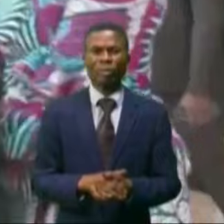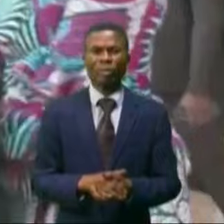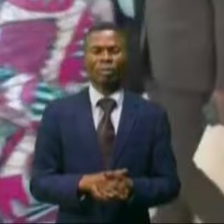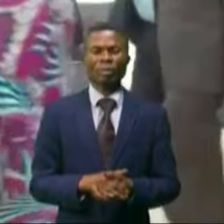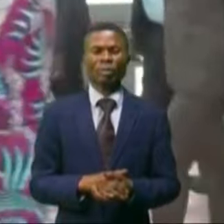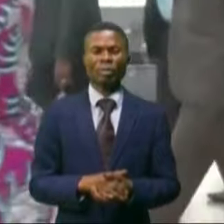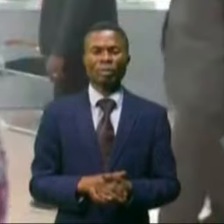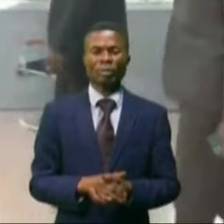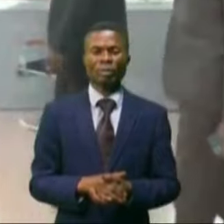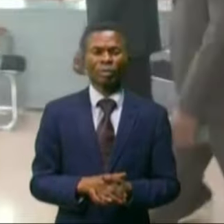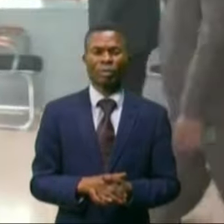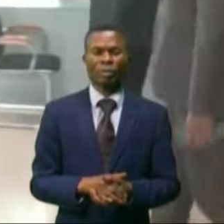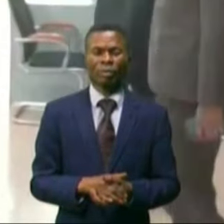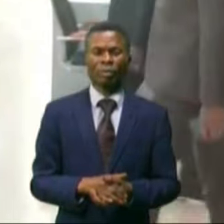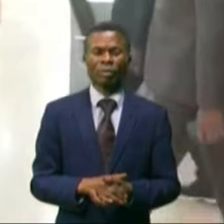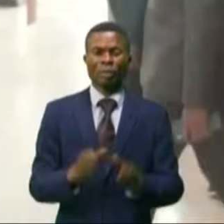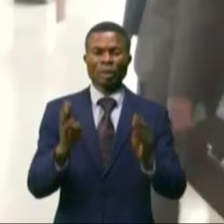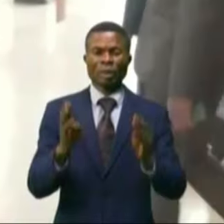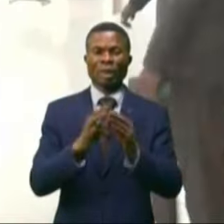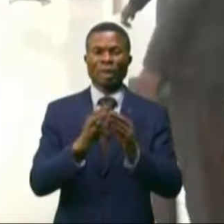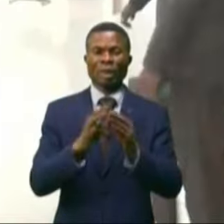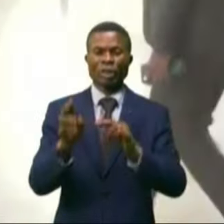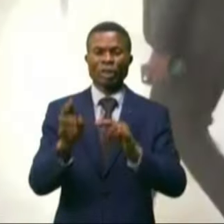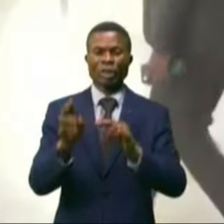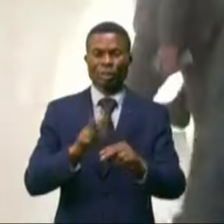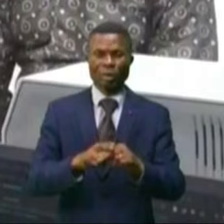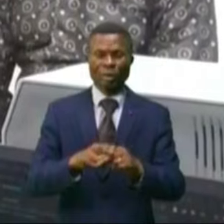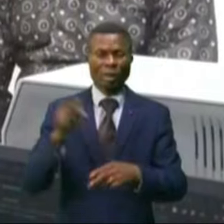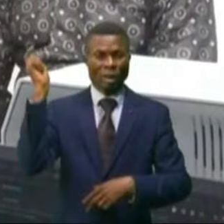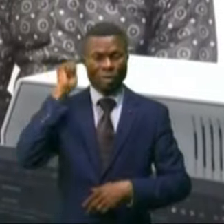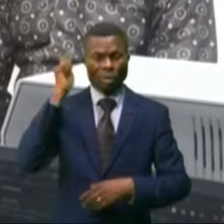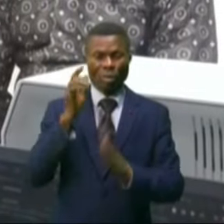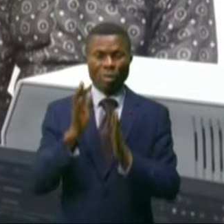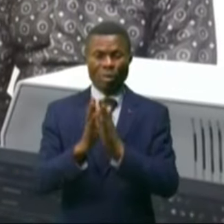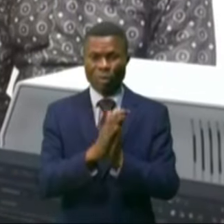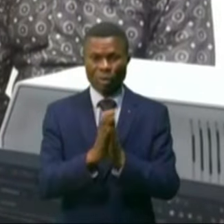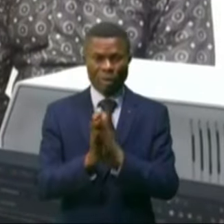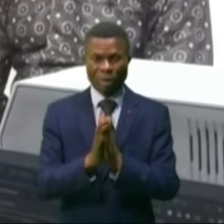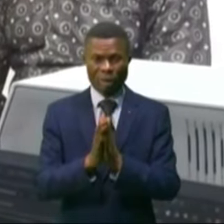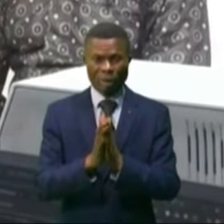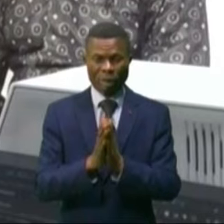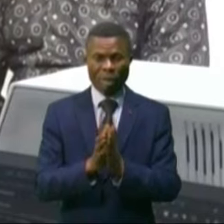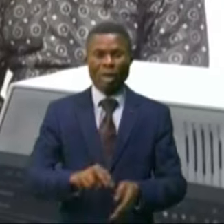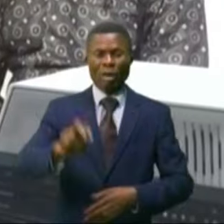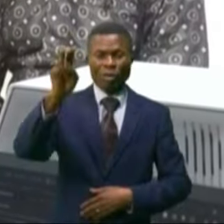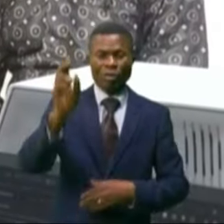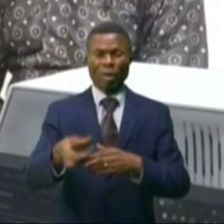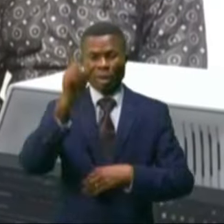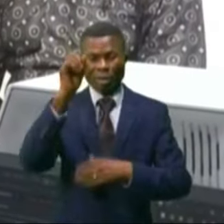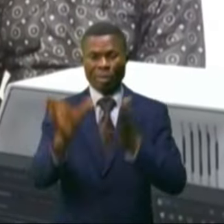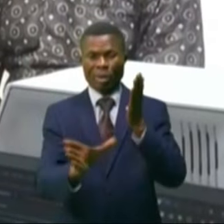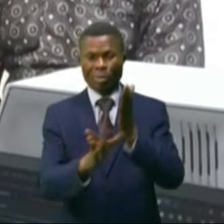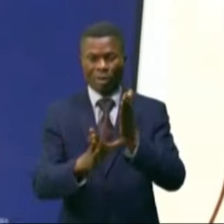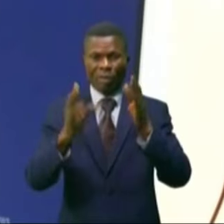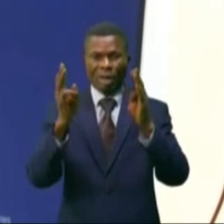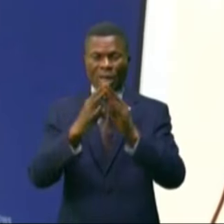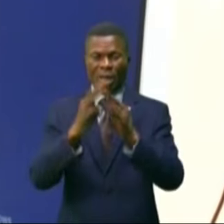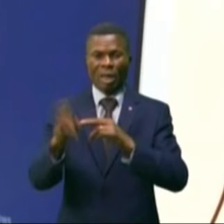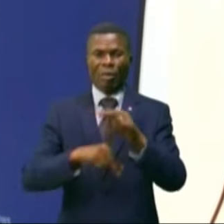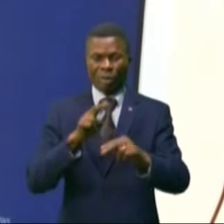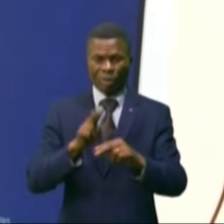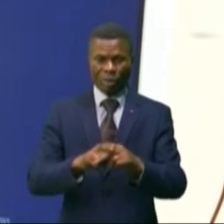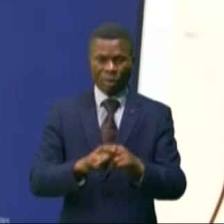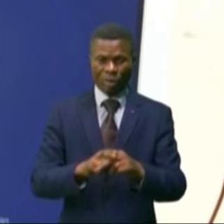Du président de la Chambre basse du Parlement, le professeur Vital Kamerhe en mission, le premier vice-président de l'Assemblée nationale,